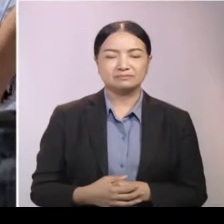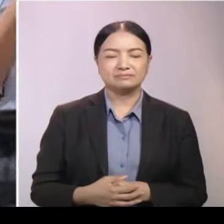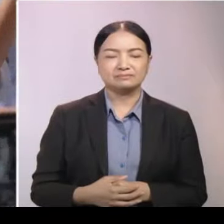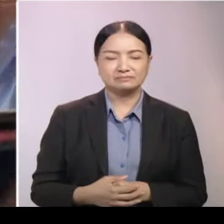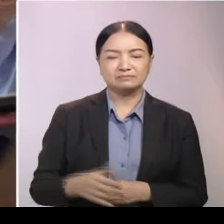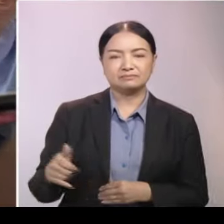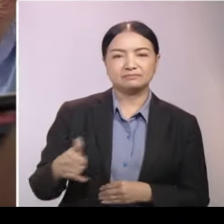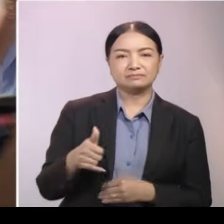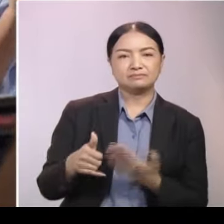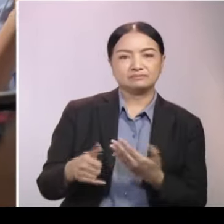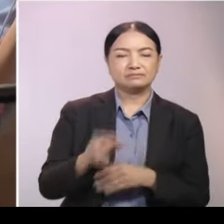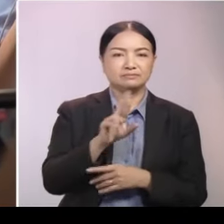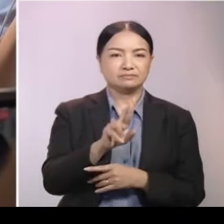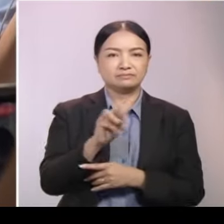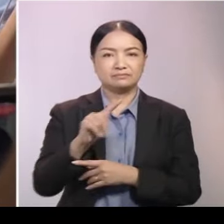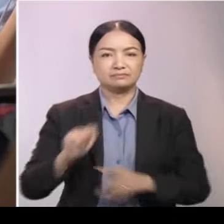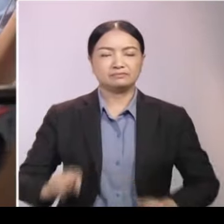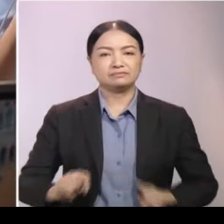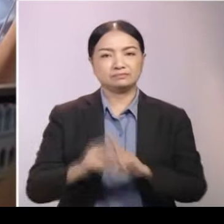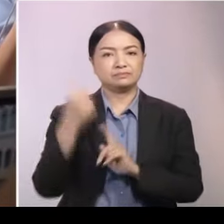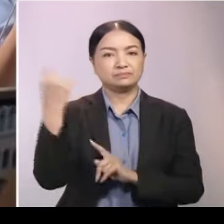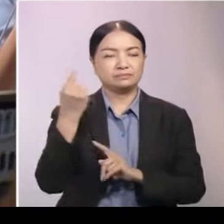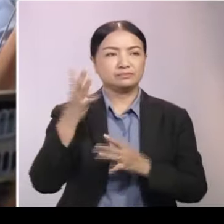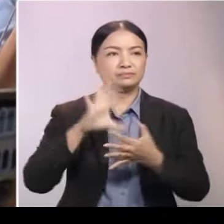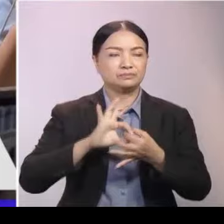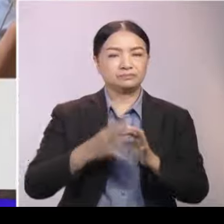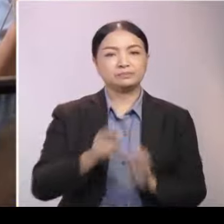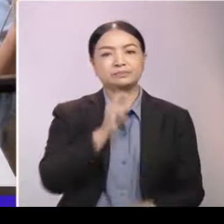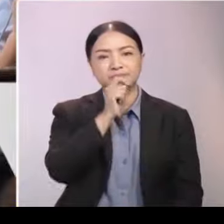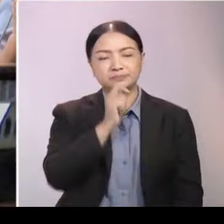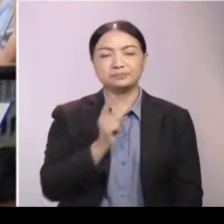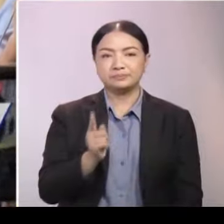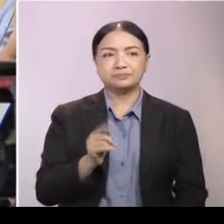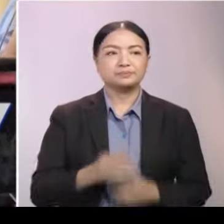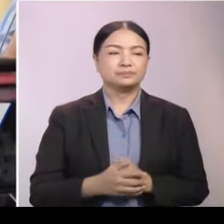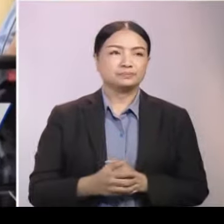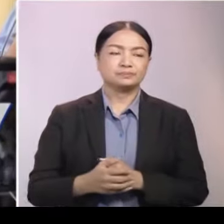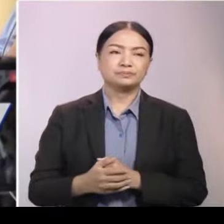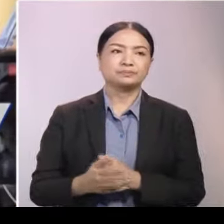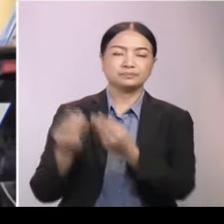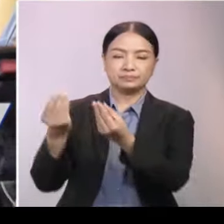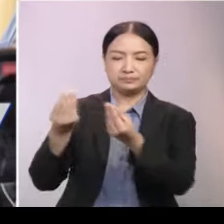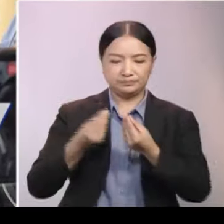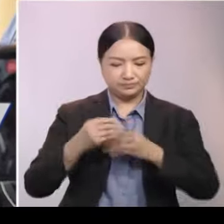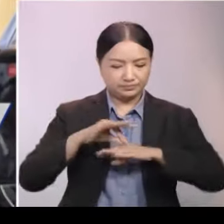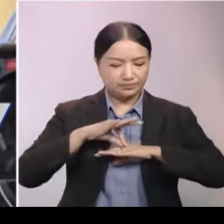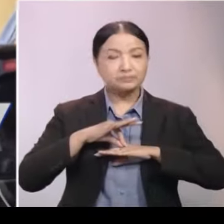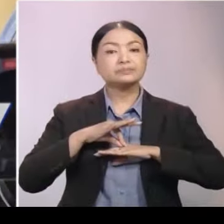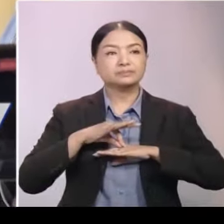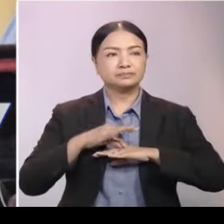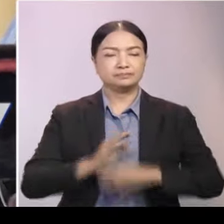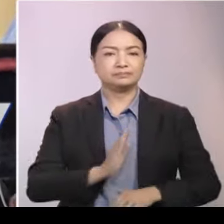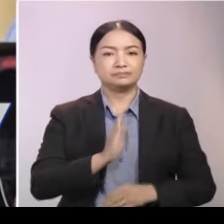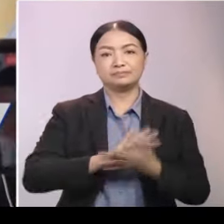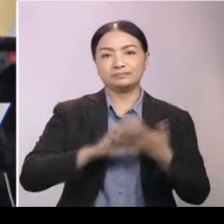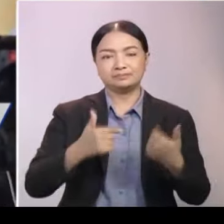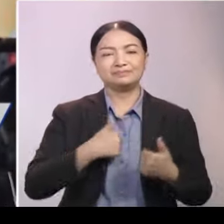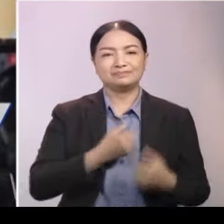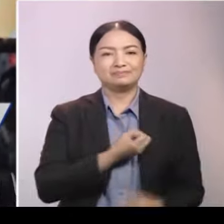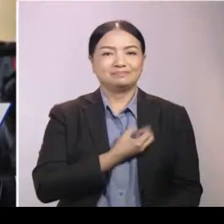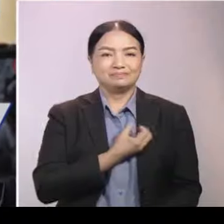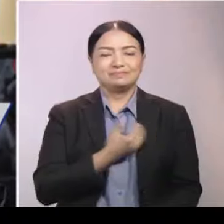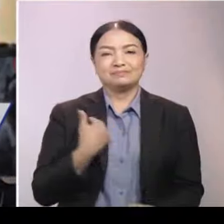นายสรวงศ์เทียนทองรัฐมนตรีว่าการกระทรวงท่องเที่ยวและกีฬาให้สัมภาษณ์ภายหลังได้รับพระบรมราชกุณาโปรดเกล้าโปรดกระหม่อมแต่งตั้งอย่างเป็นทางการว่ามีความ